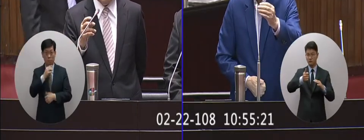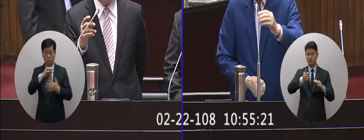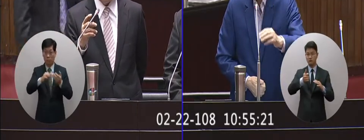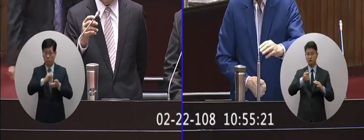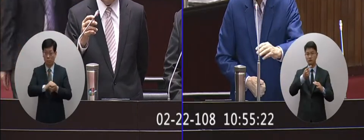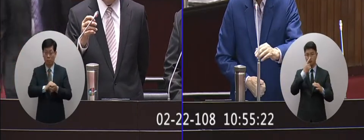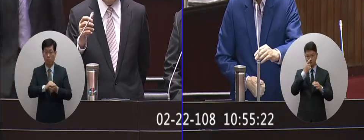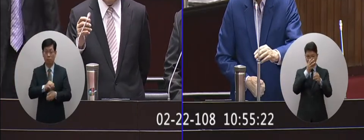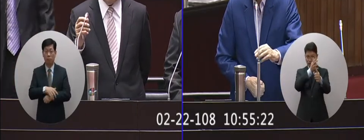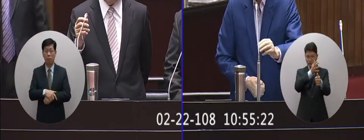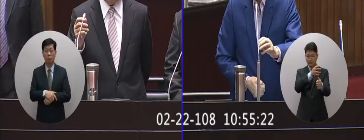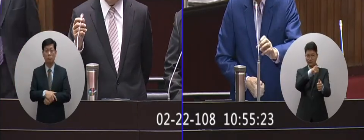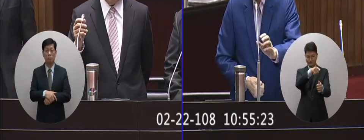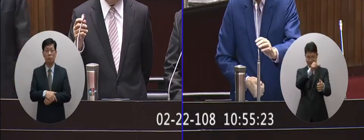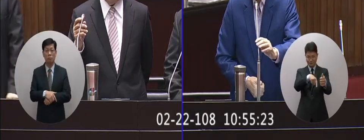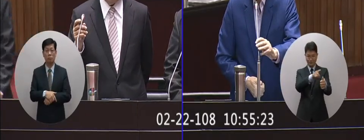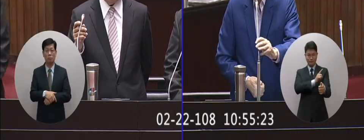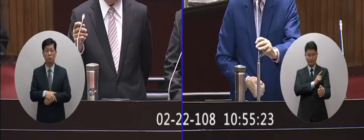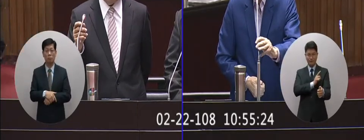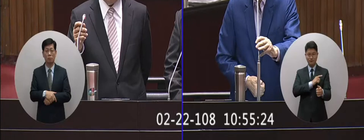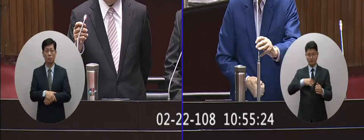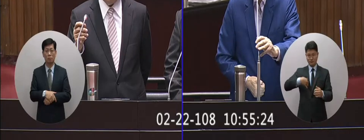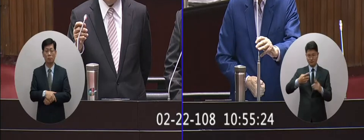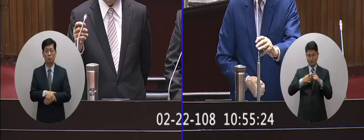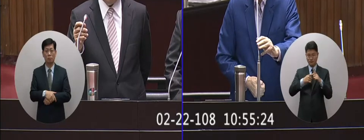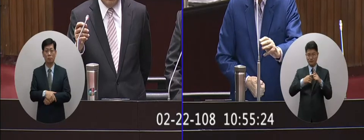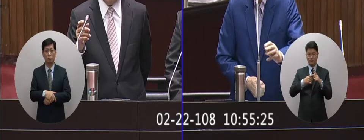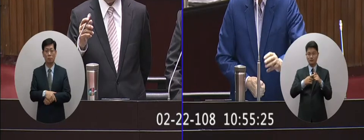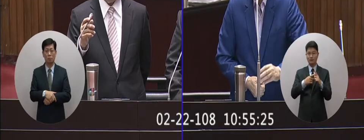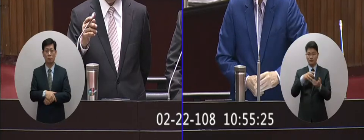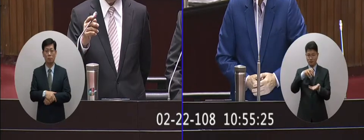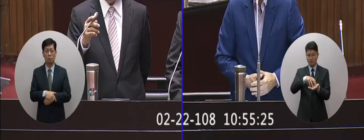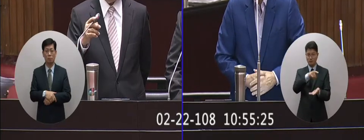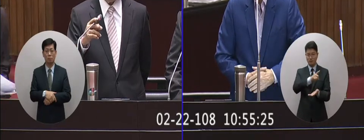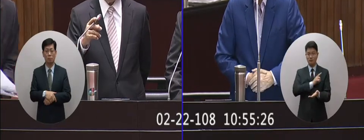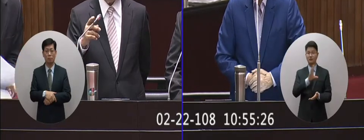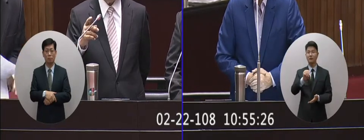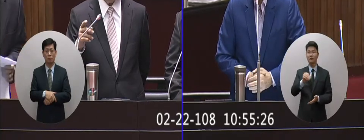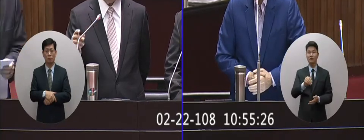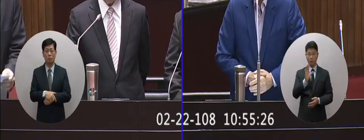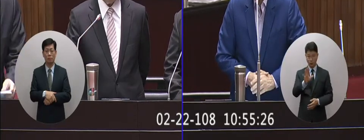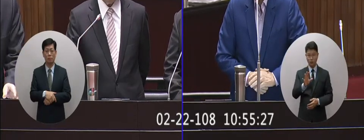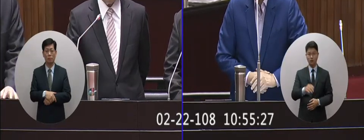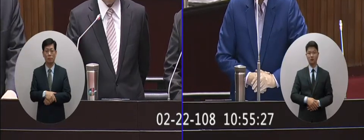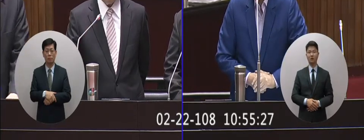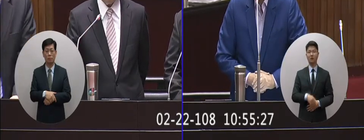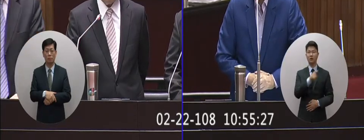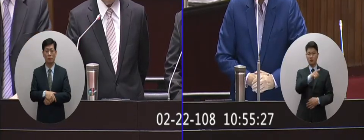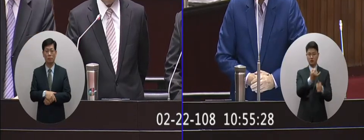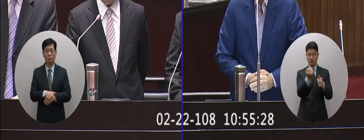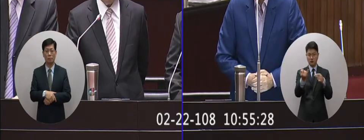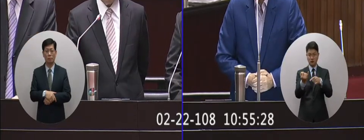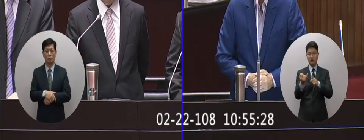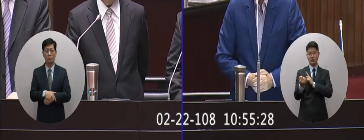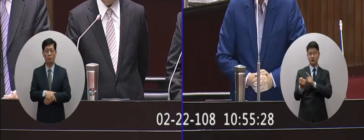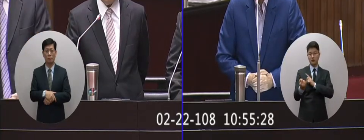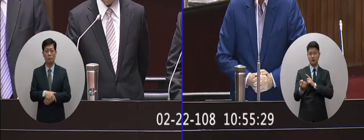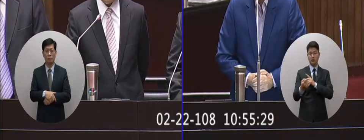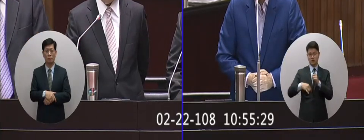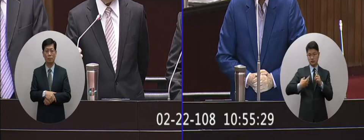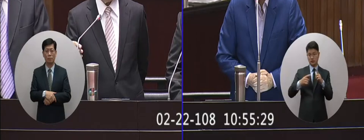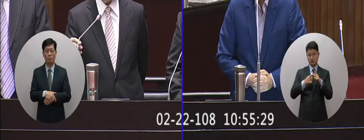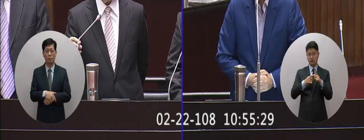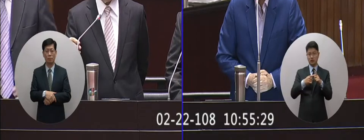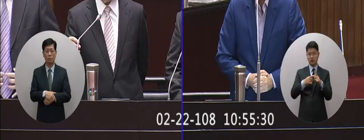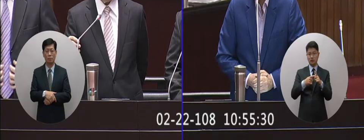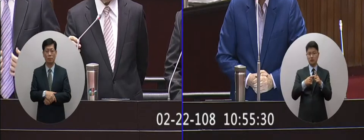规定， 我可不可以请教你有没有自然人凭证？你应该有了。请问您夫人有没有自然人凭证？